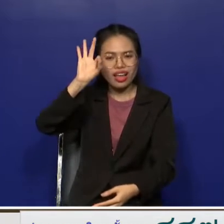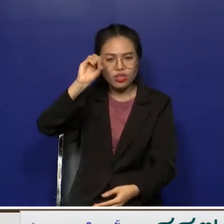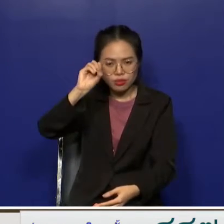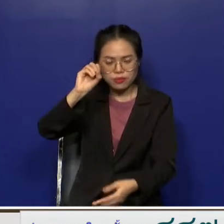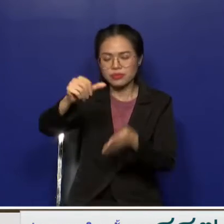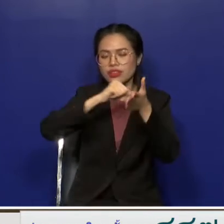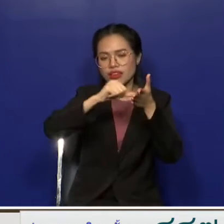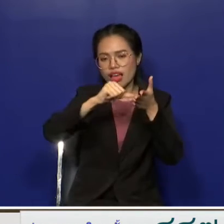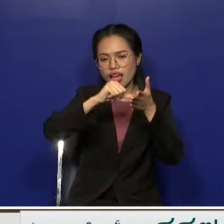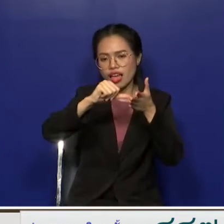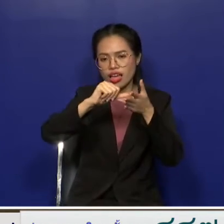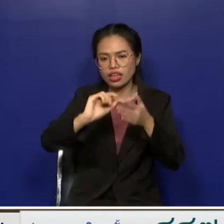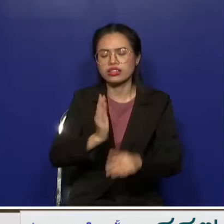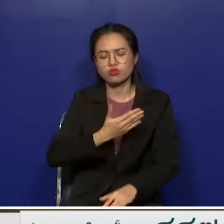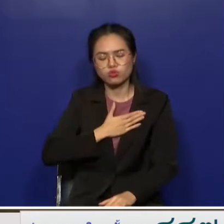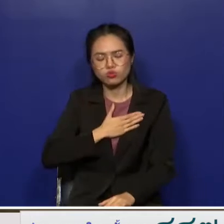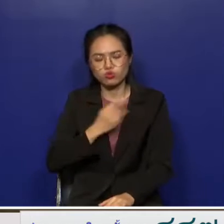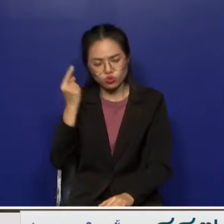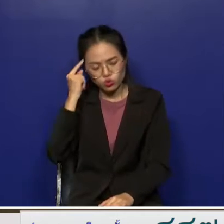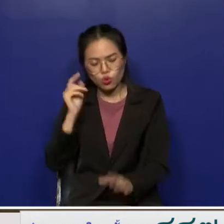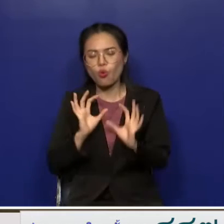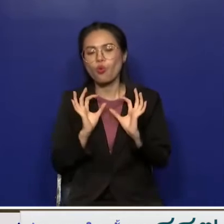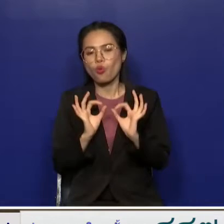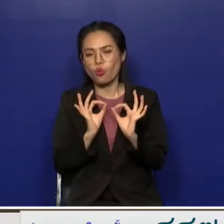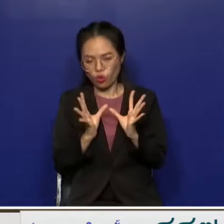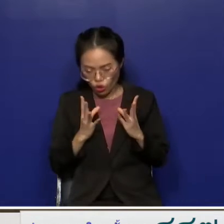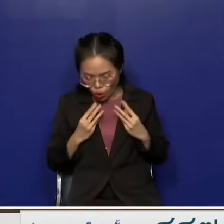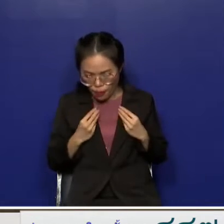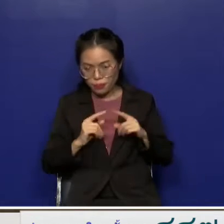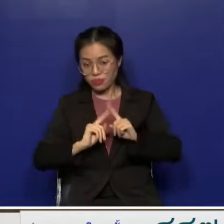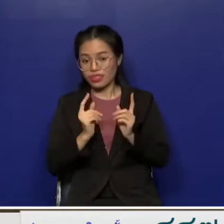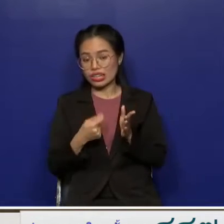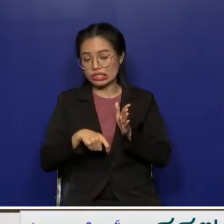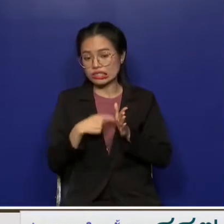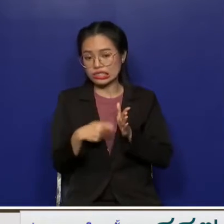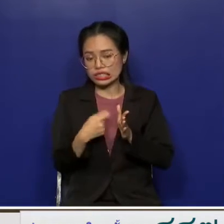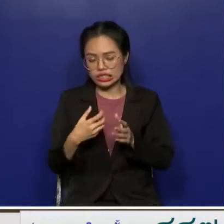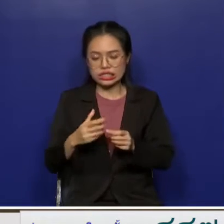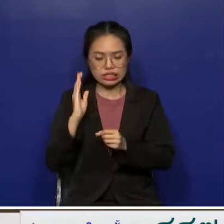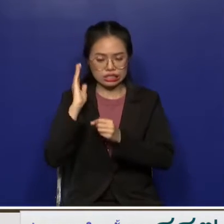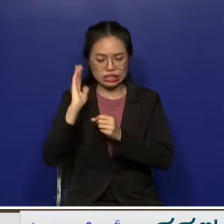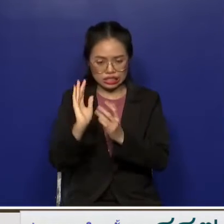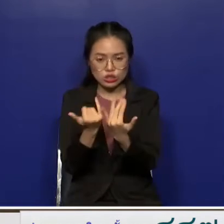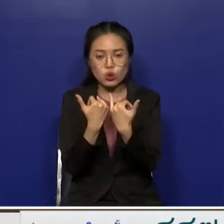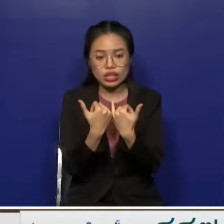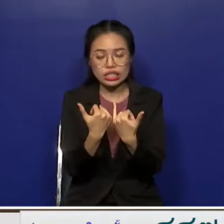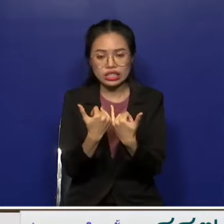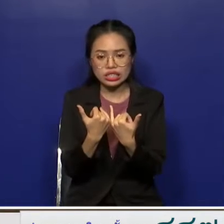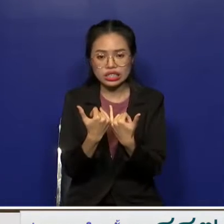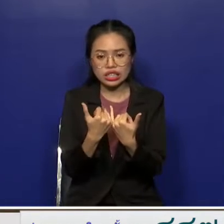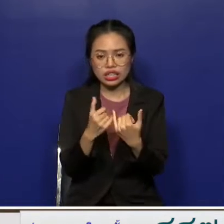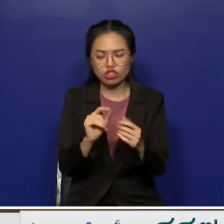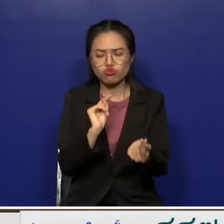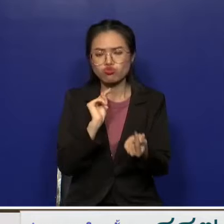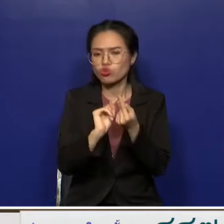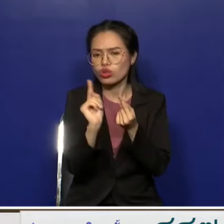ครับซึ่งผมก็เห็นด้วยครับท่านประธานครับแต่ผมจะให้เหตุผลของการอภิปรายไว้อย่างนี้ครับโดยเฉพ